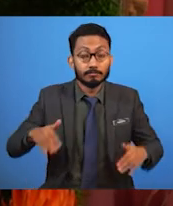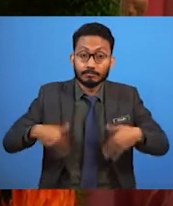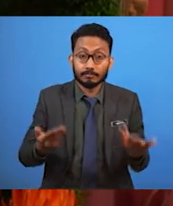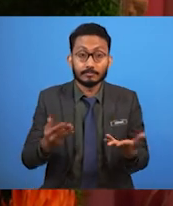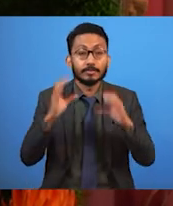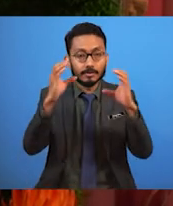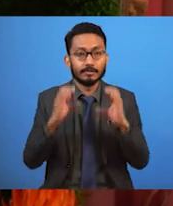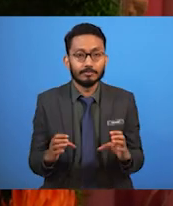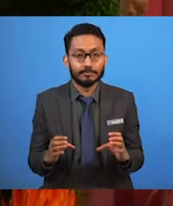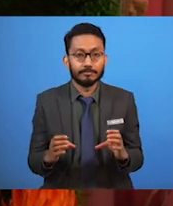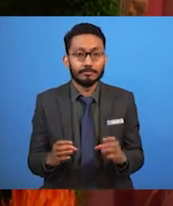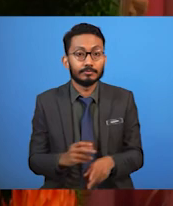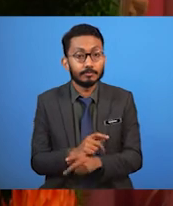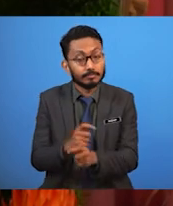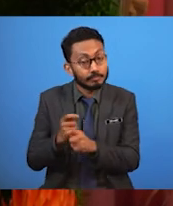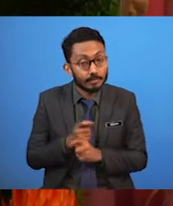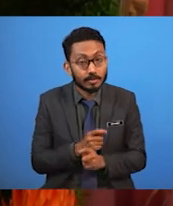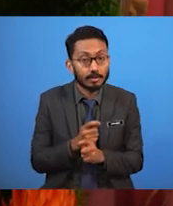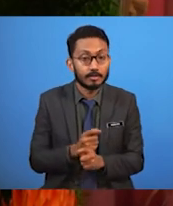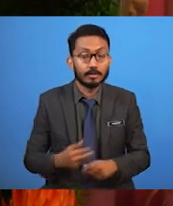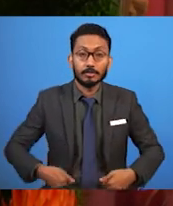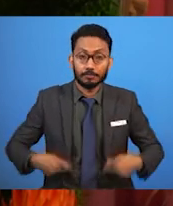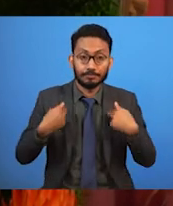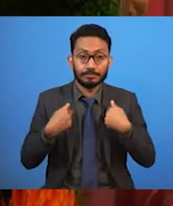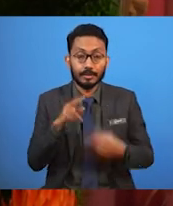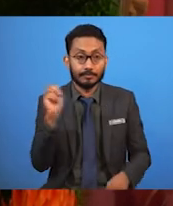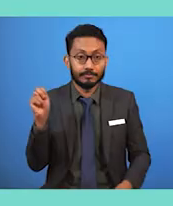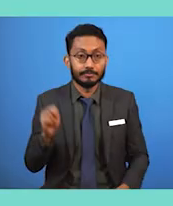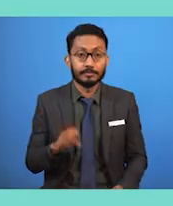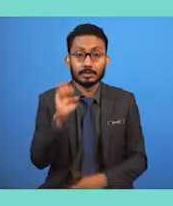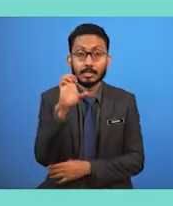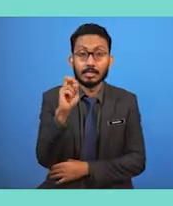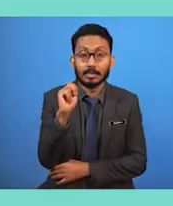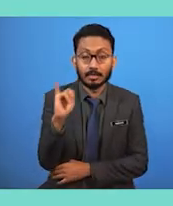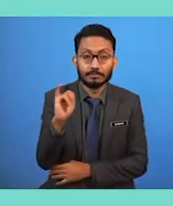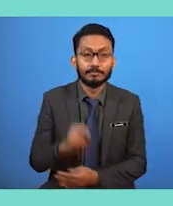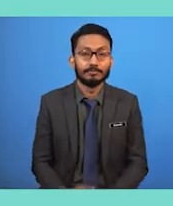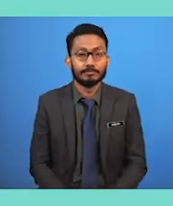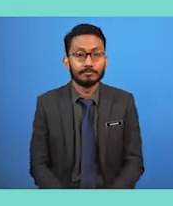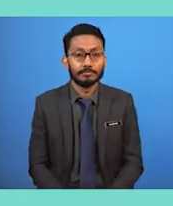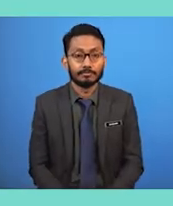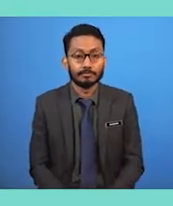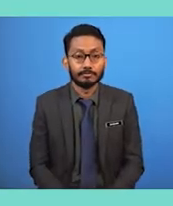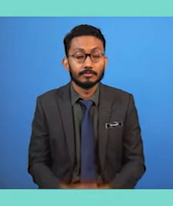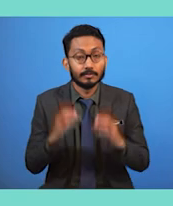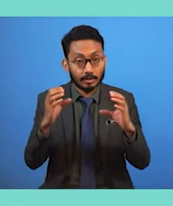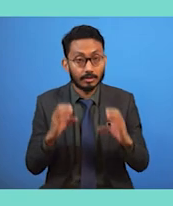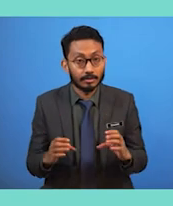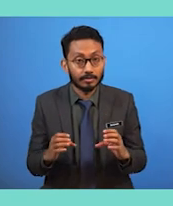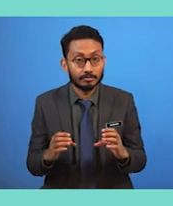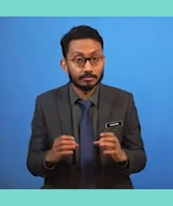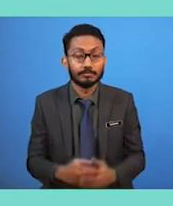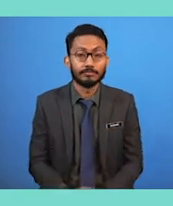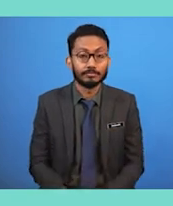ternak hidupan seni ini. Adakah pelajar-pelajar semua sudah bersedia? Cara menternak Moina species